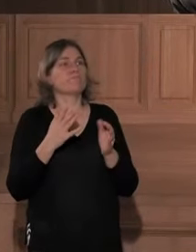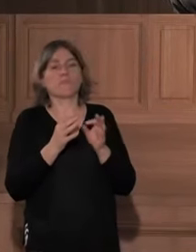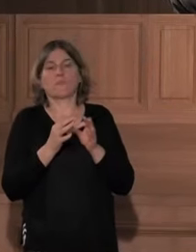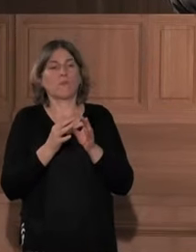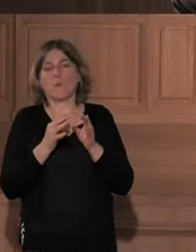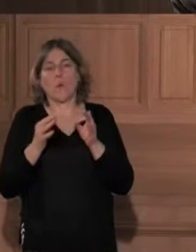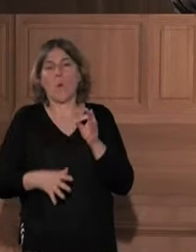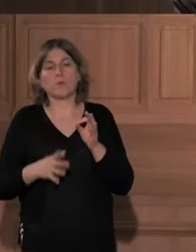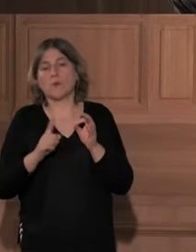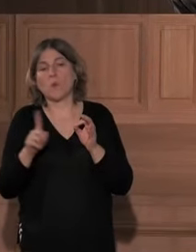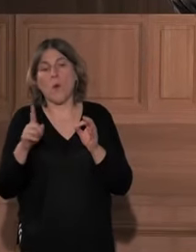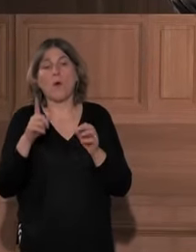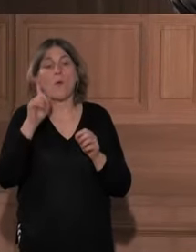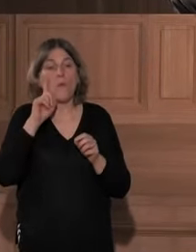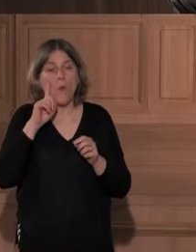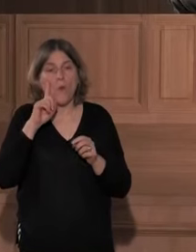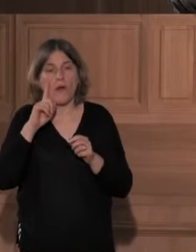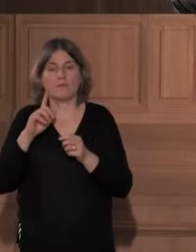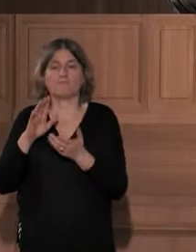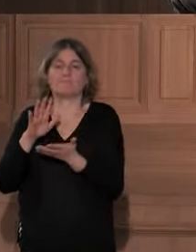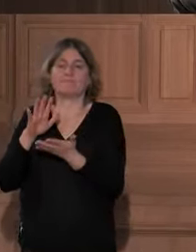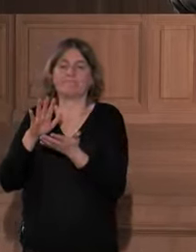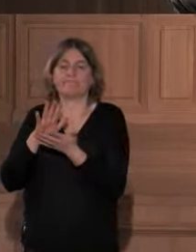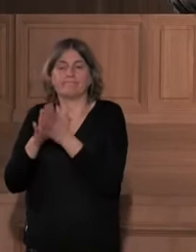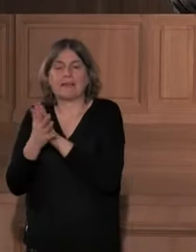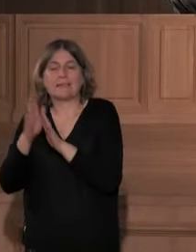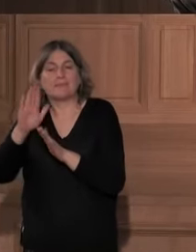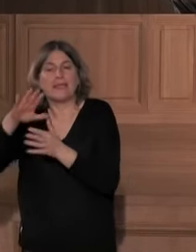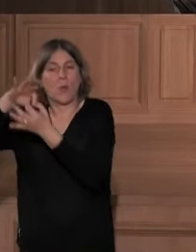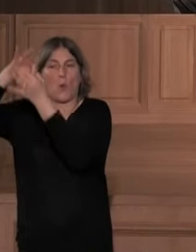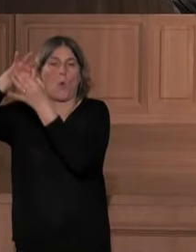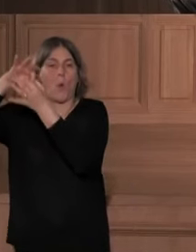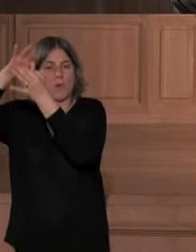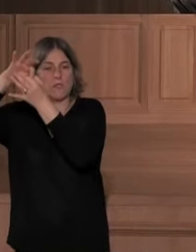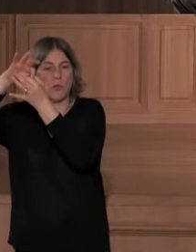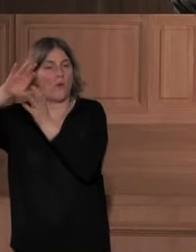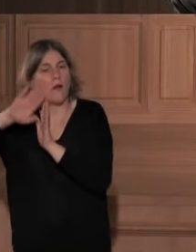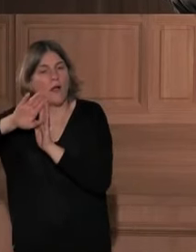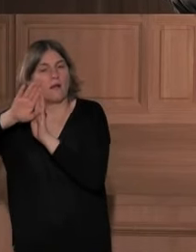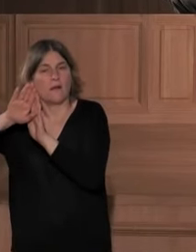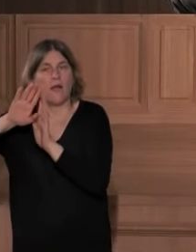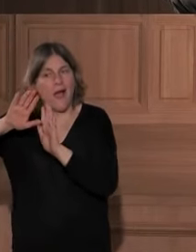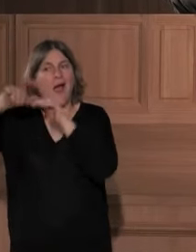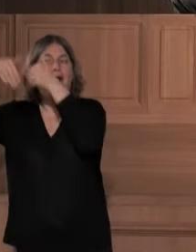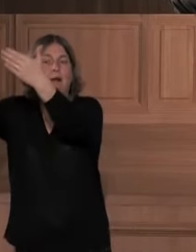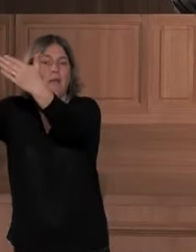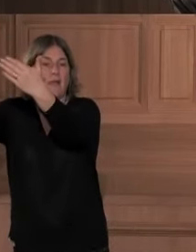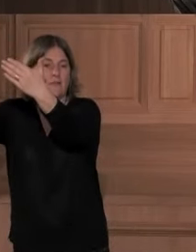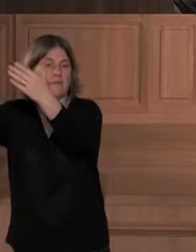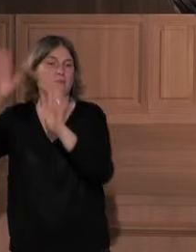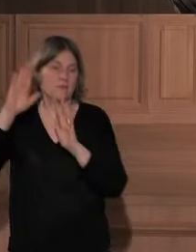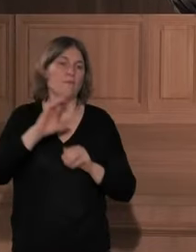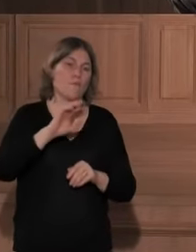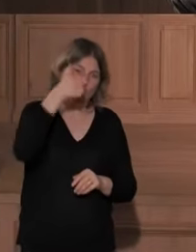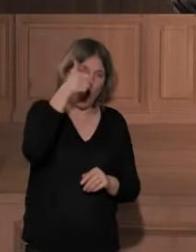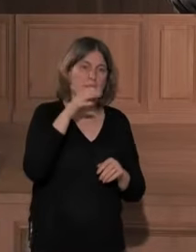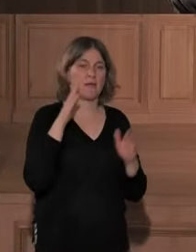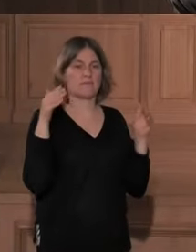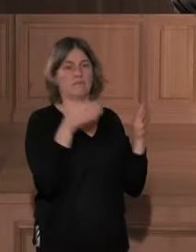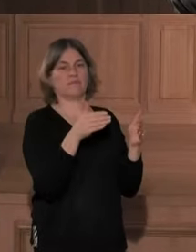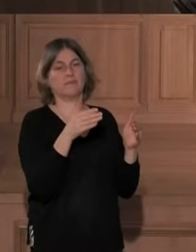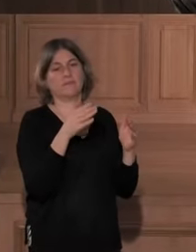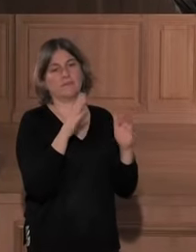la pratique et la religion après l'autisme. Mm-hmm. Et c'est d'abord l'autisme, donc Dieu après. Mm-hmm. Ah, peut-être que je me trompe, mais bon, voilà. Je vous dis la